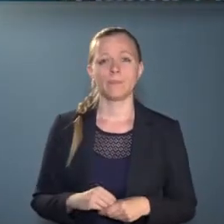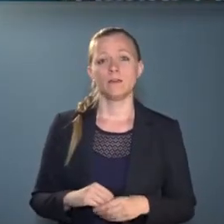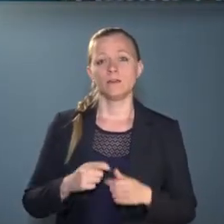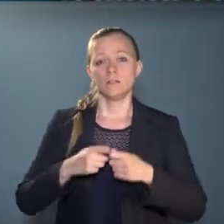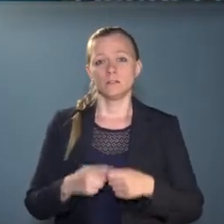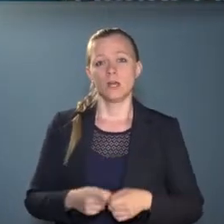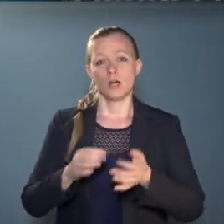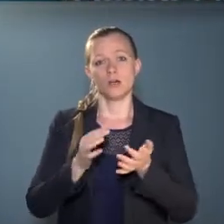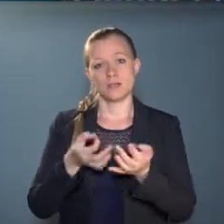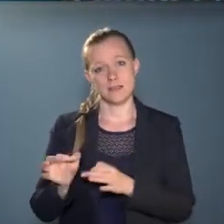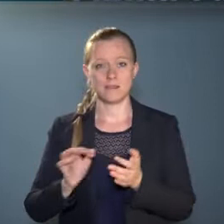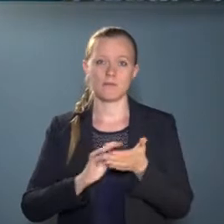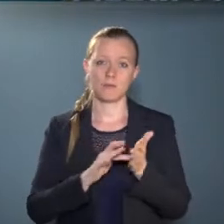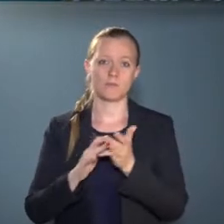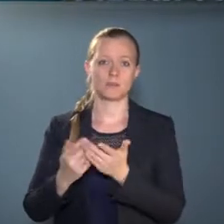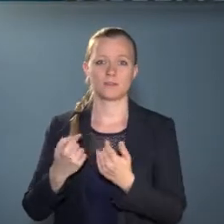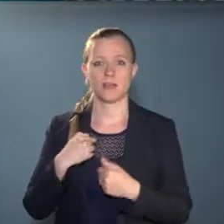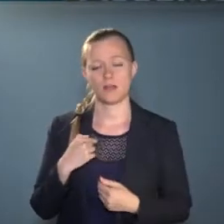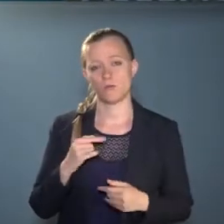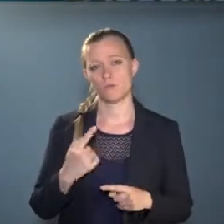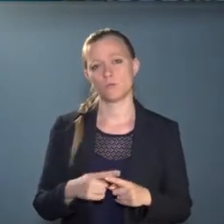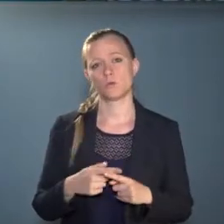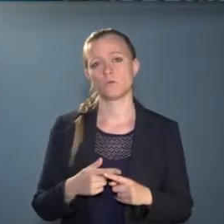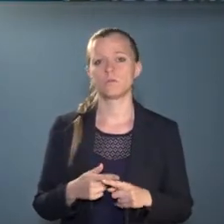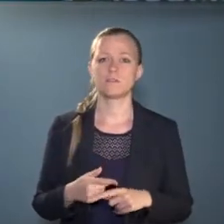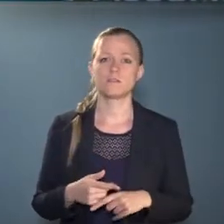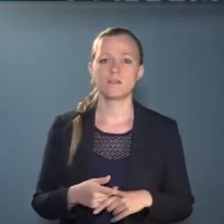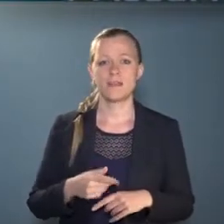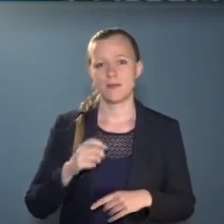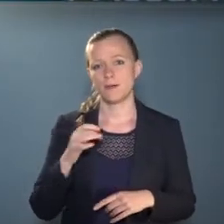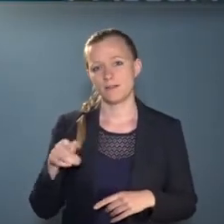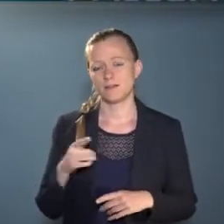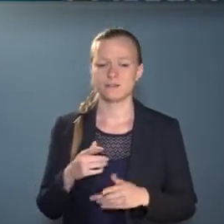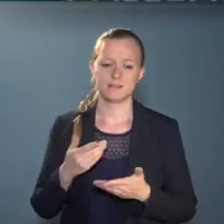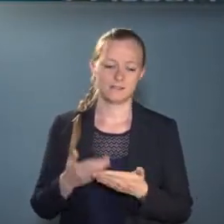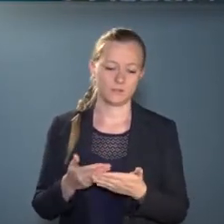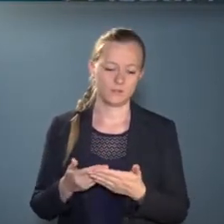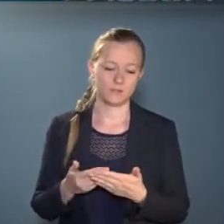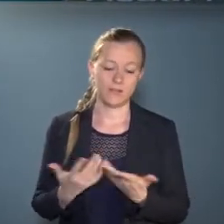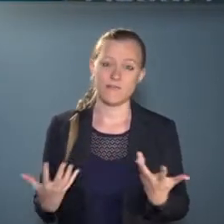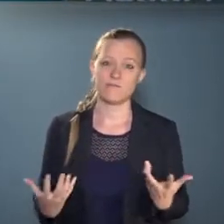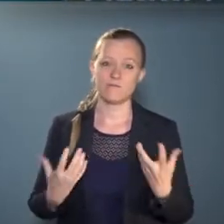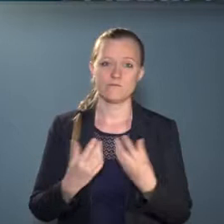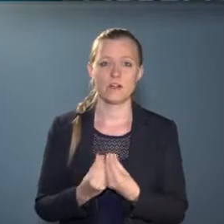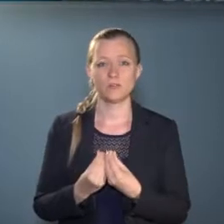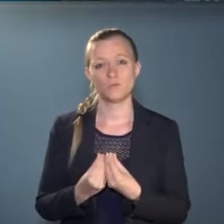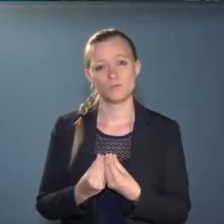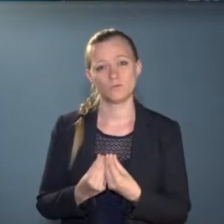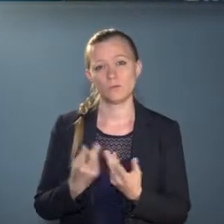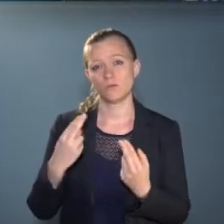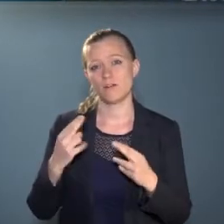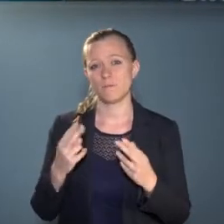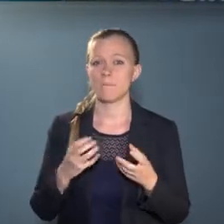Tagcégeink mutatkoznak be, részben nálunk, részben pedig a HM EIRT, aki szintén tagcégünk. Velünk a továbbiakban